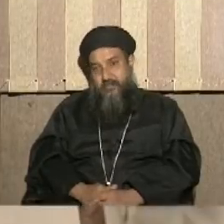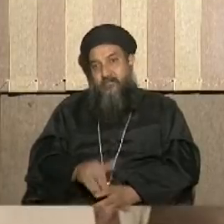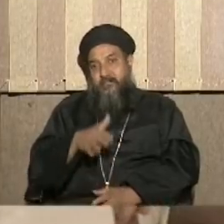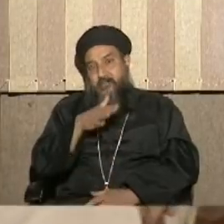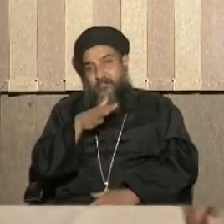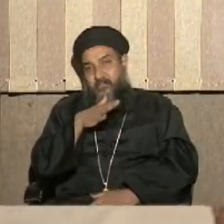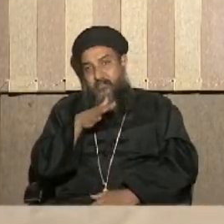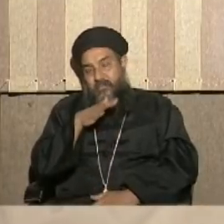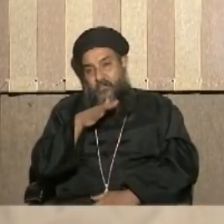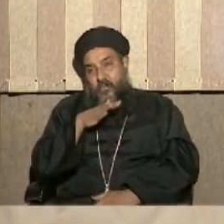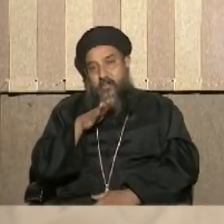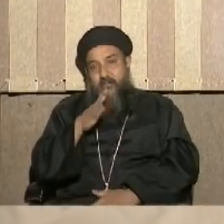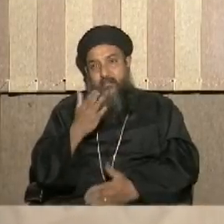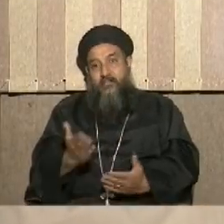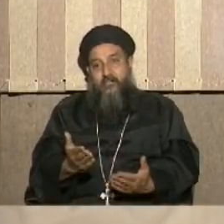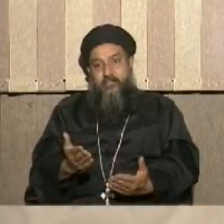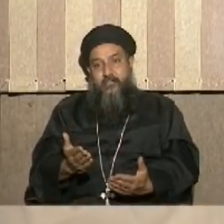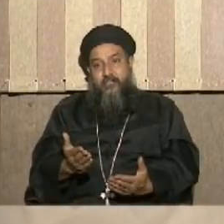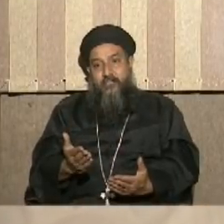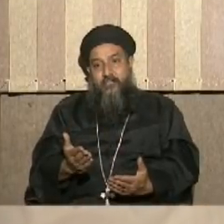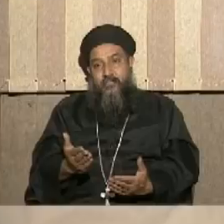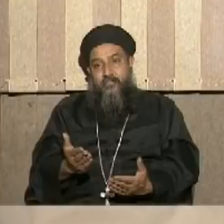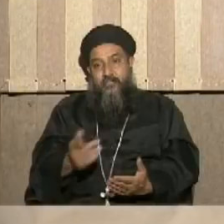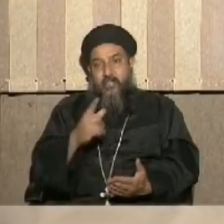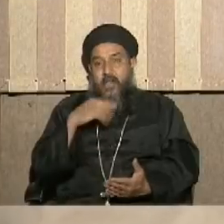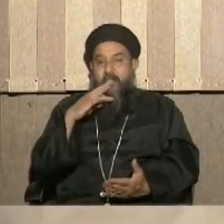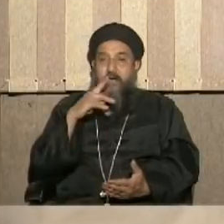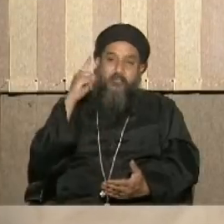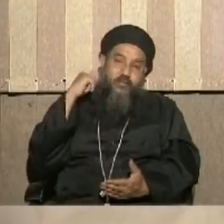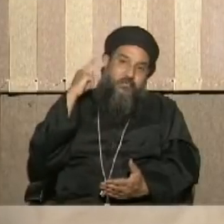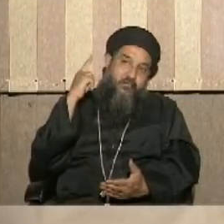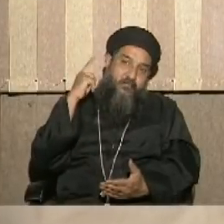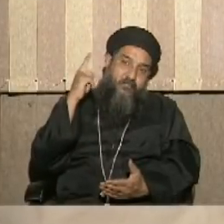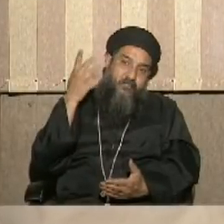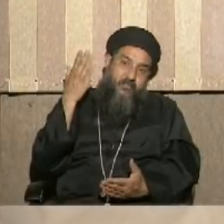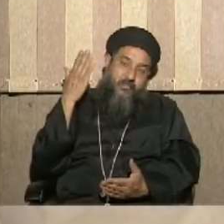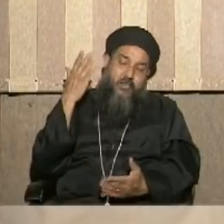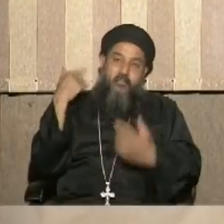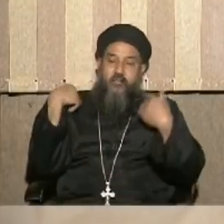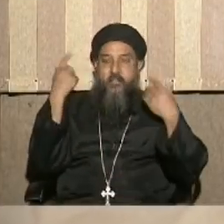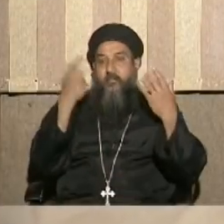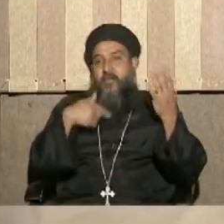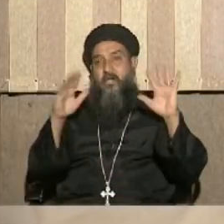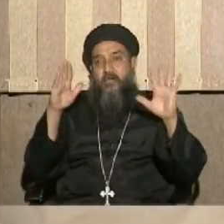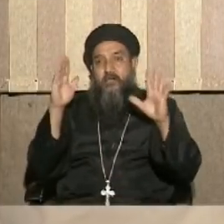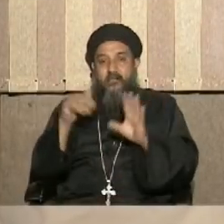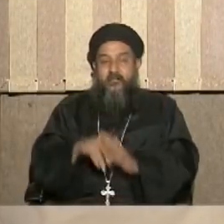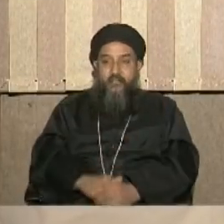يا ابني سند ربنا، انت كلامك مسموع صديق للملائكة.